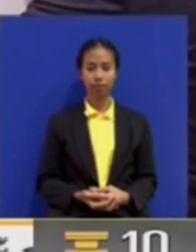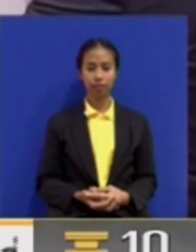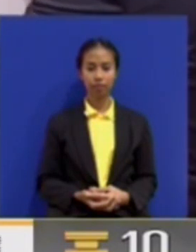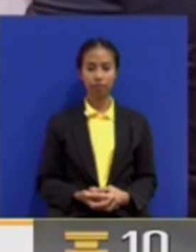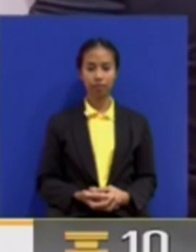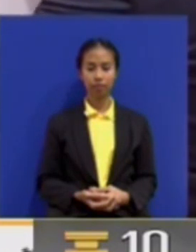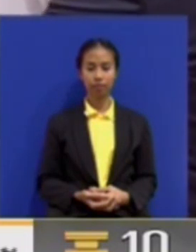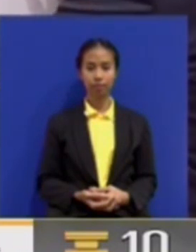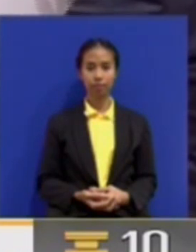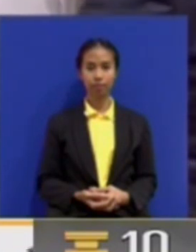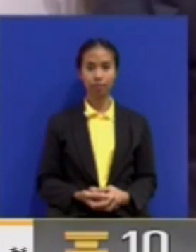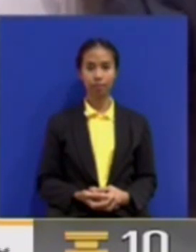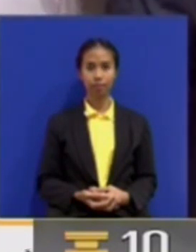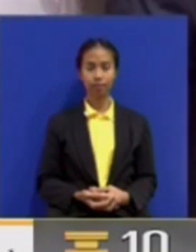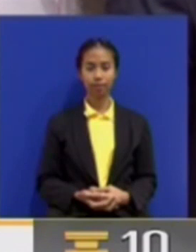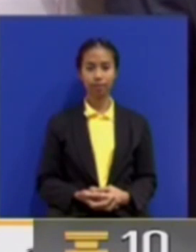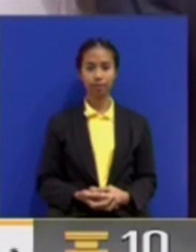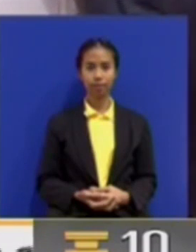155 แสดงว่ามี